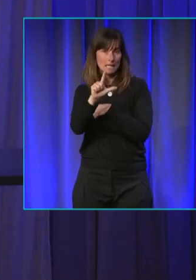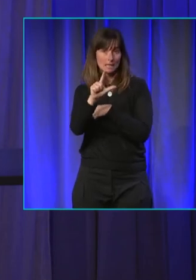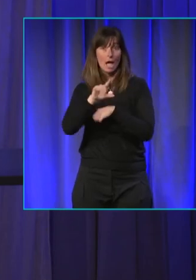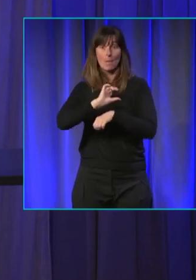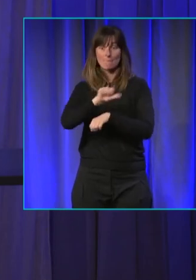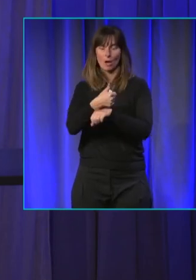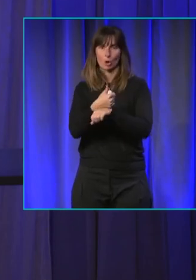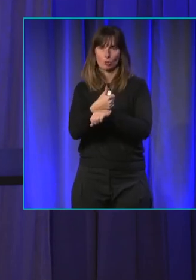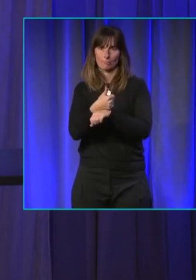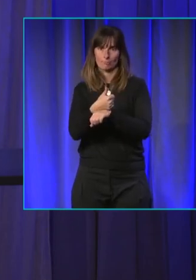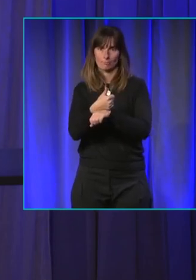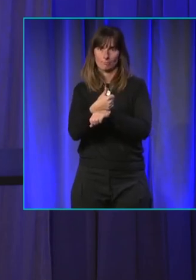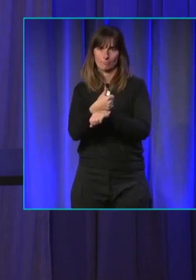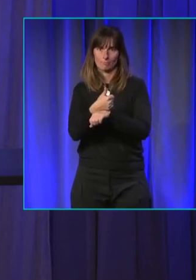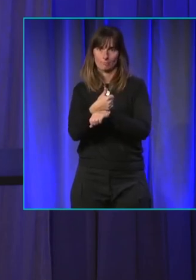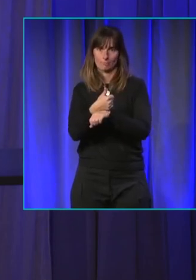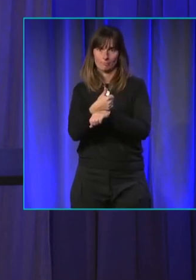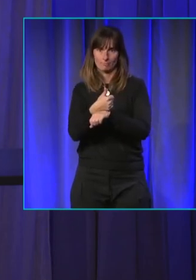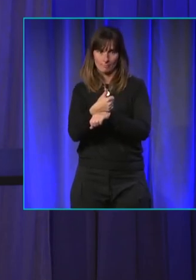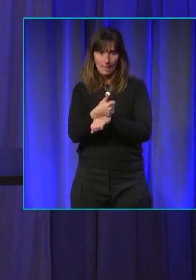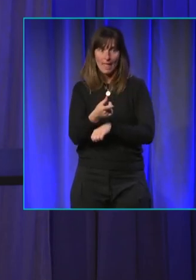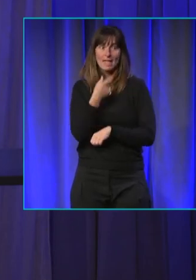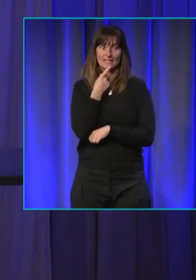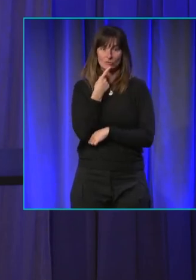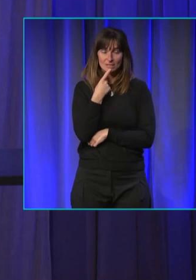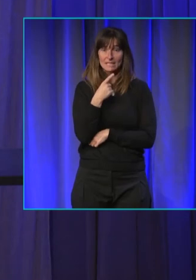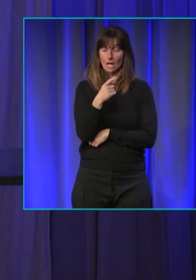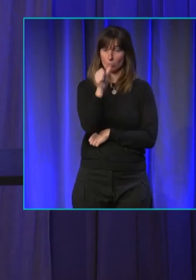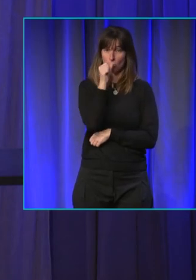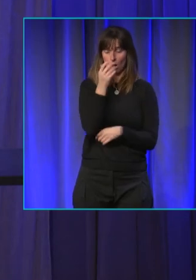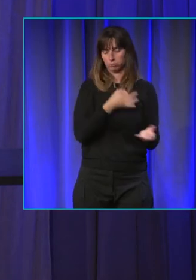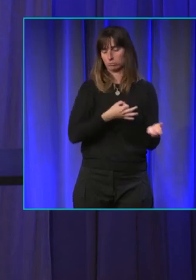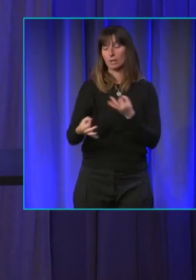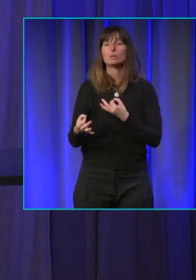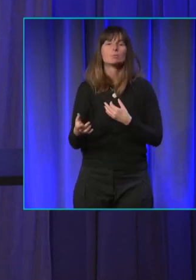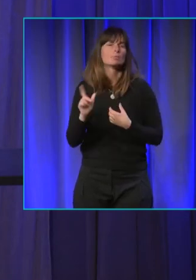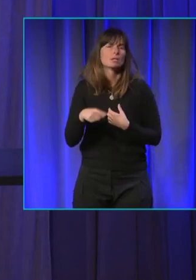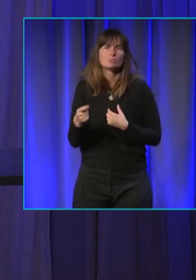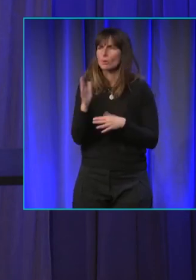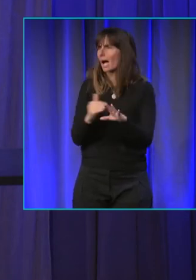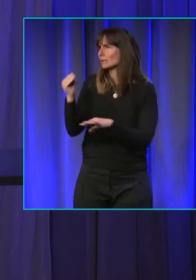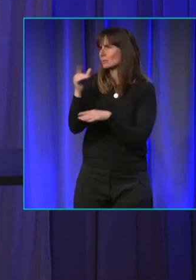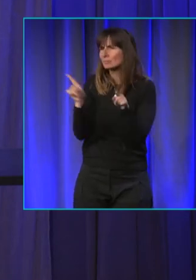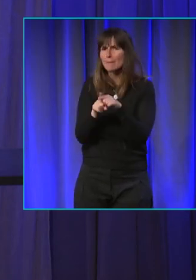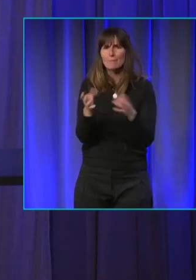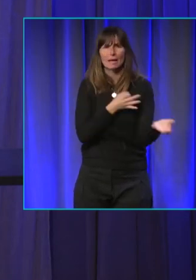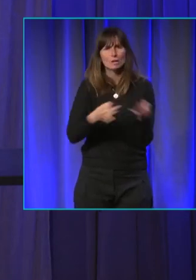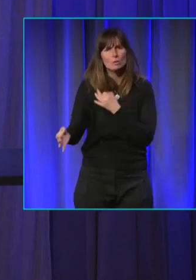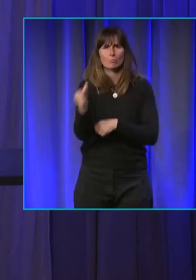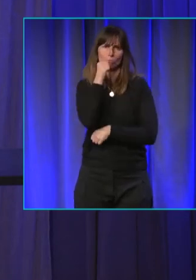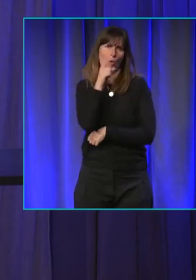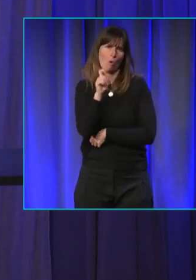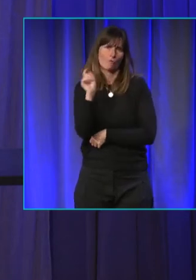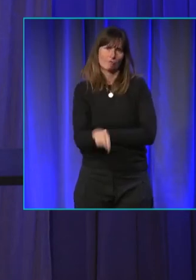heure. Ça veut dire que l'enfant, il doit boire régulièrement, mais comme nous tous hein, à l'effort, il faut boire régulièrement. Et ce qui est recommandé, c'est